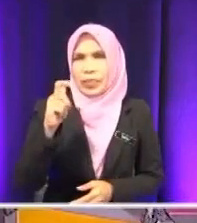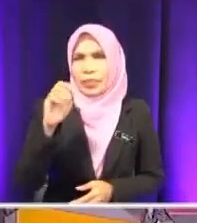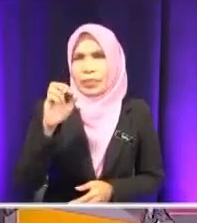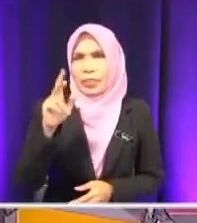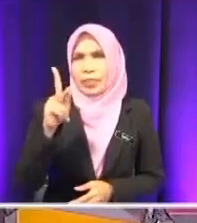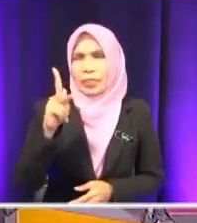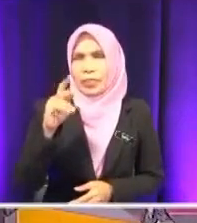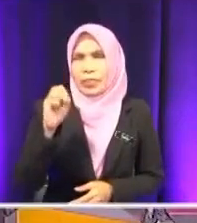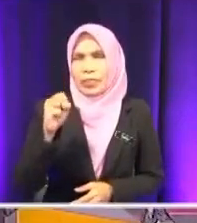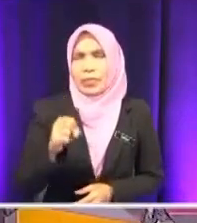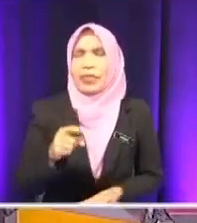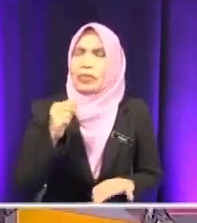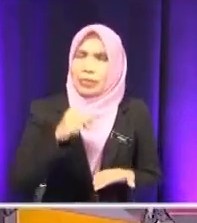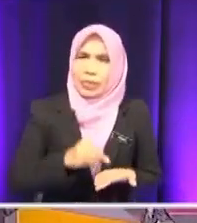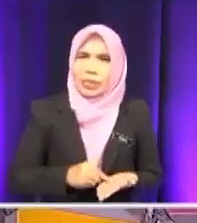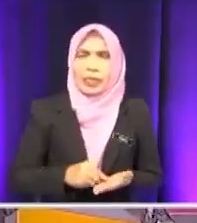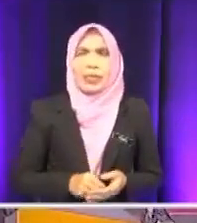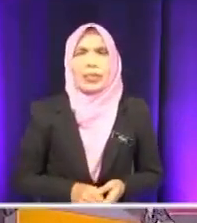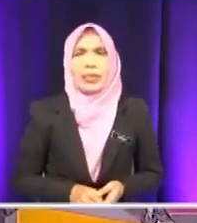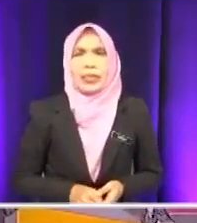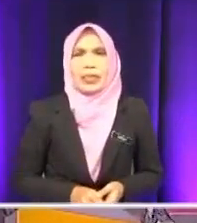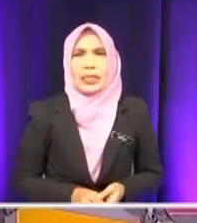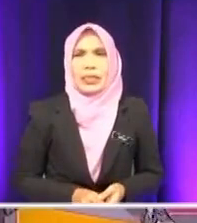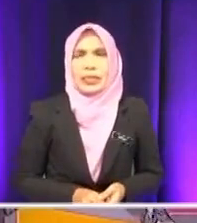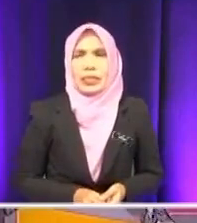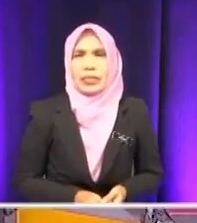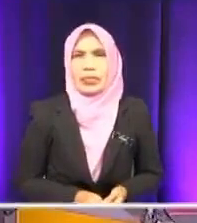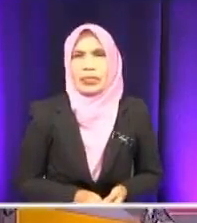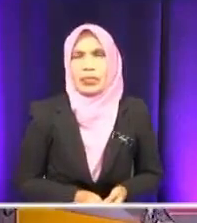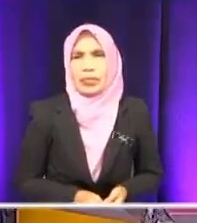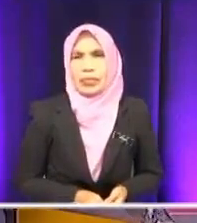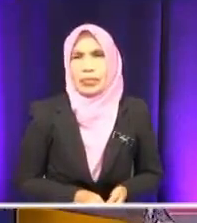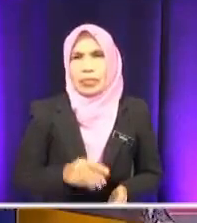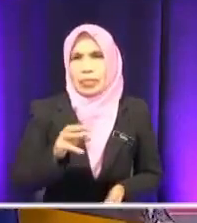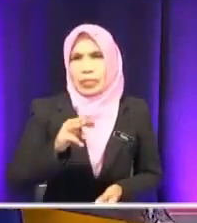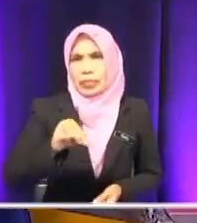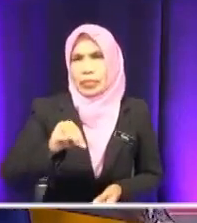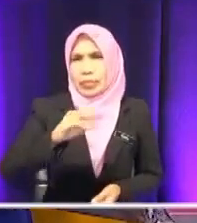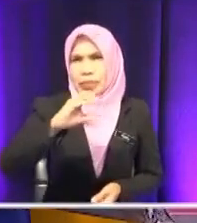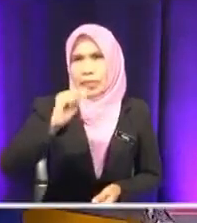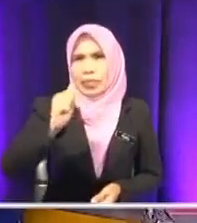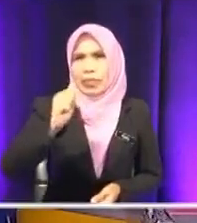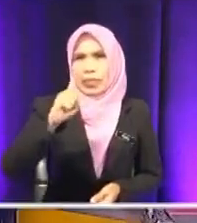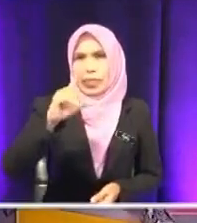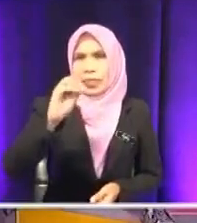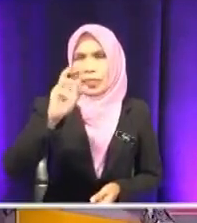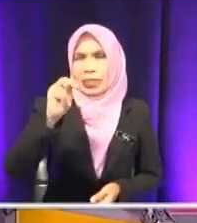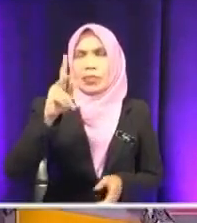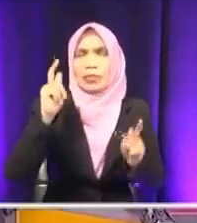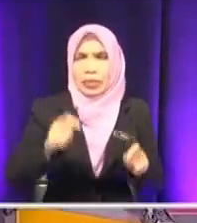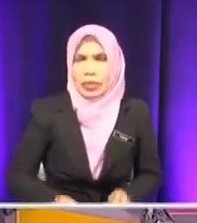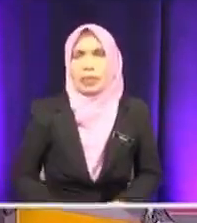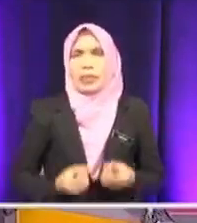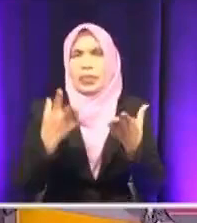banyak membaca topi-topi ini ya banyak membaca dan sekiranya calon dikehendaki memberi